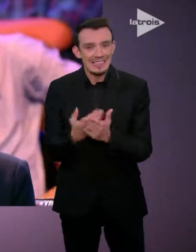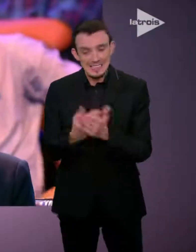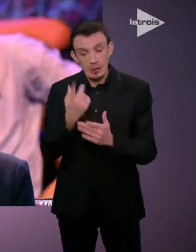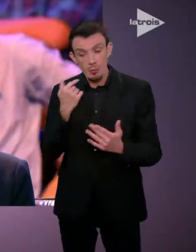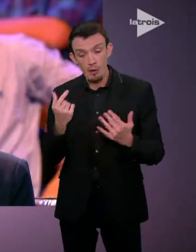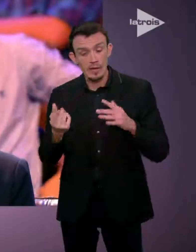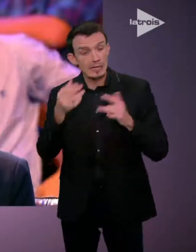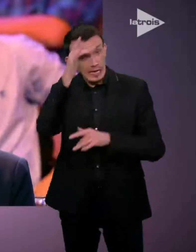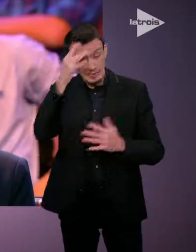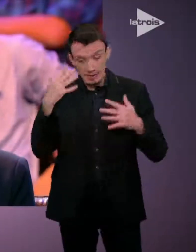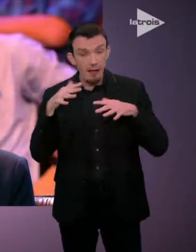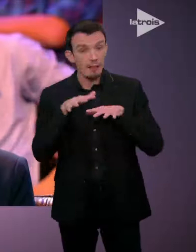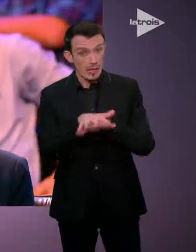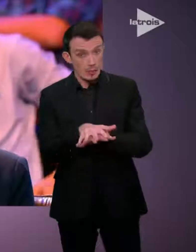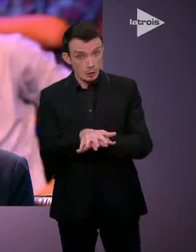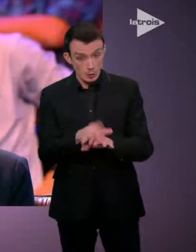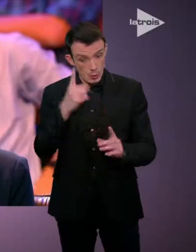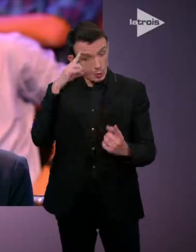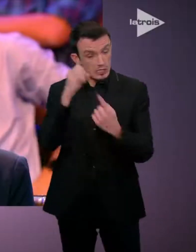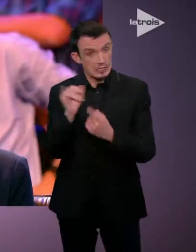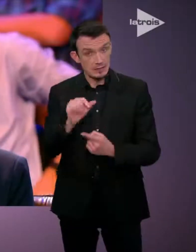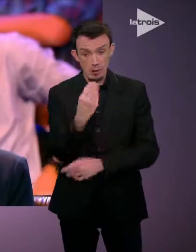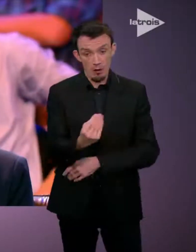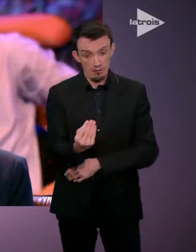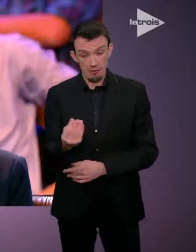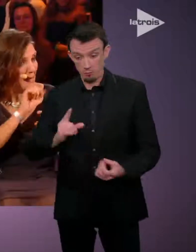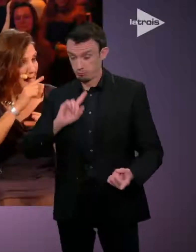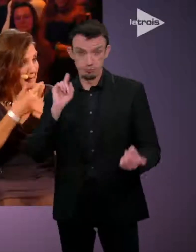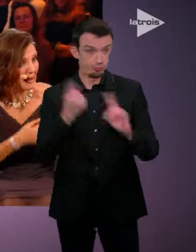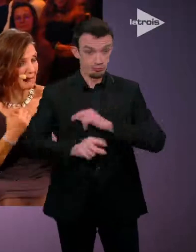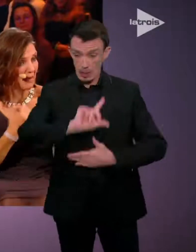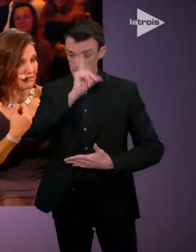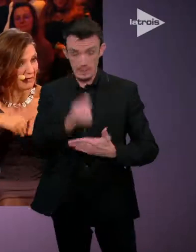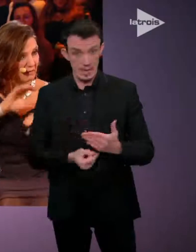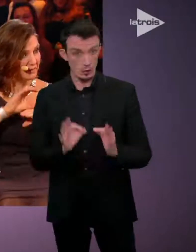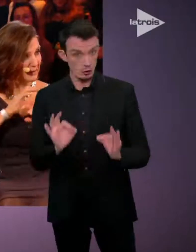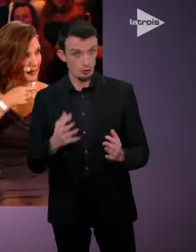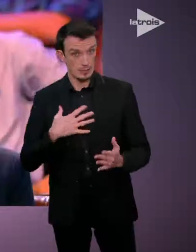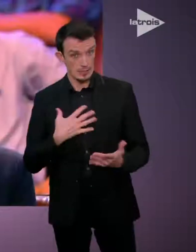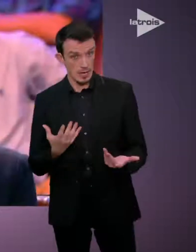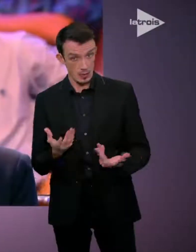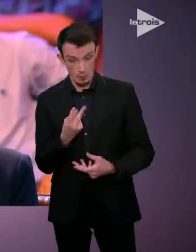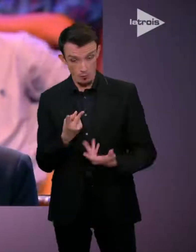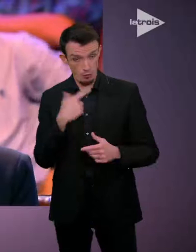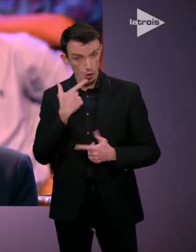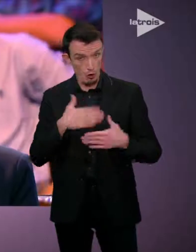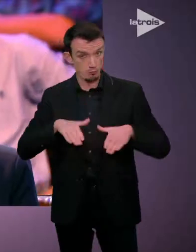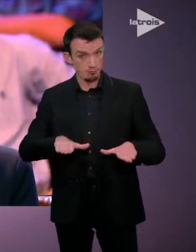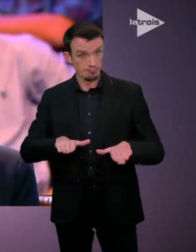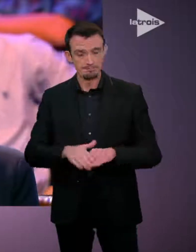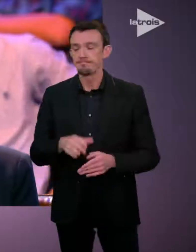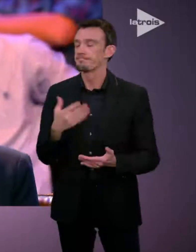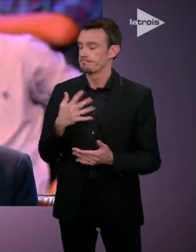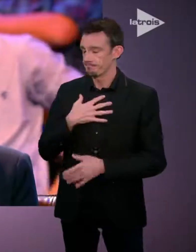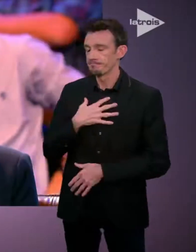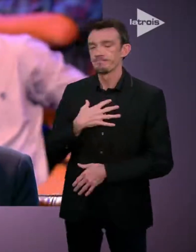ils sont parfaitement bilingues. Donc c'est une force, c'est un plus. Oui, c'est vraiment ça. En fait, ce qu'on veut...